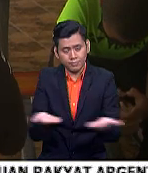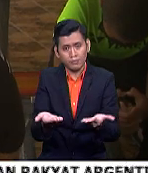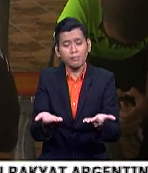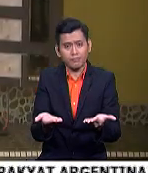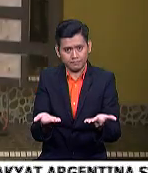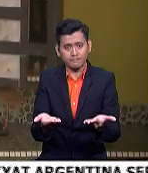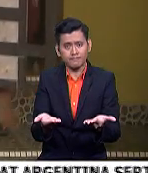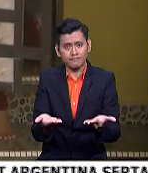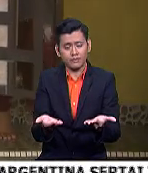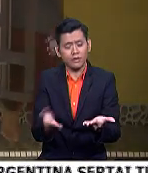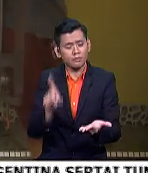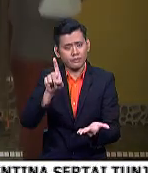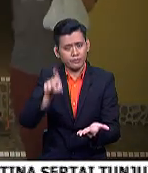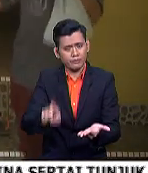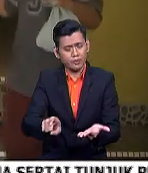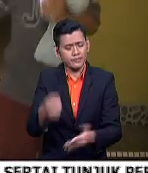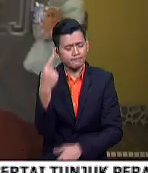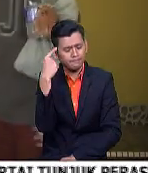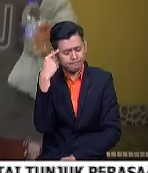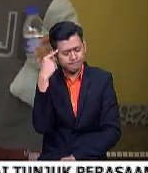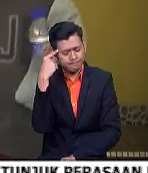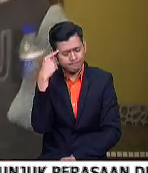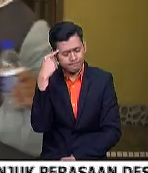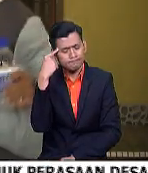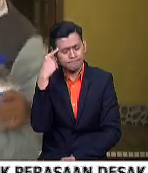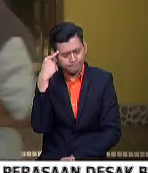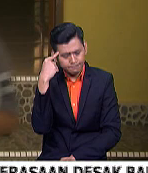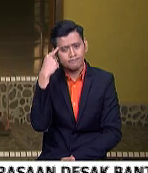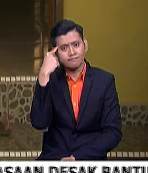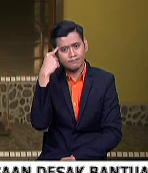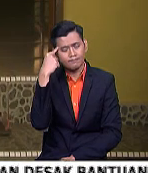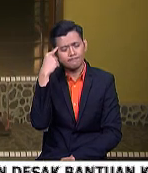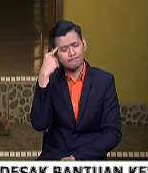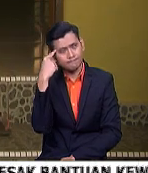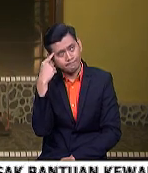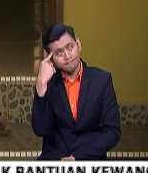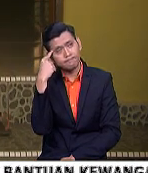minta pertimbangkan, fikir sebaik-baiknya untuk